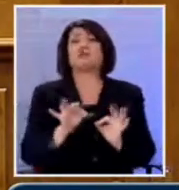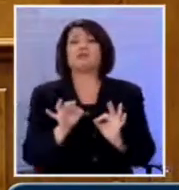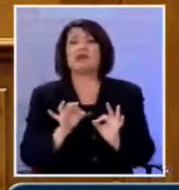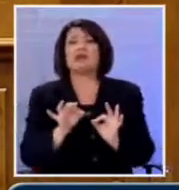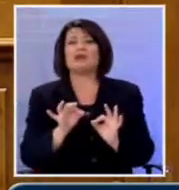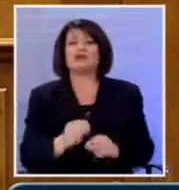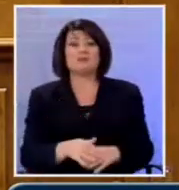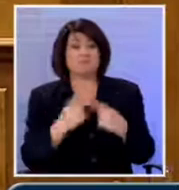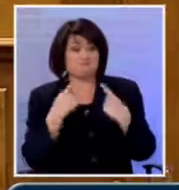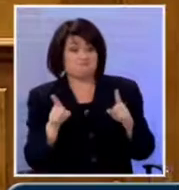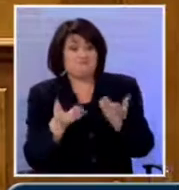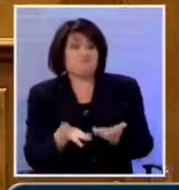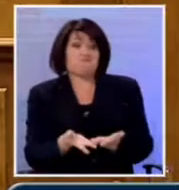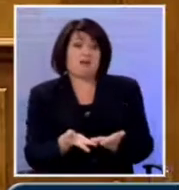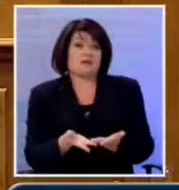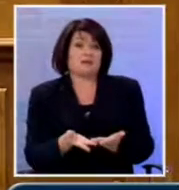παράξενα.